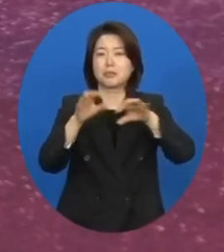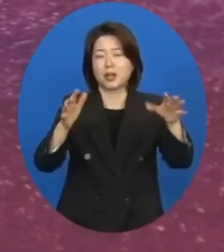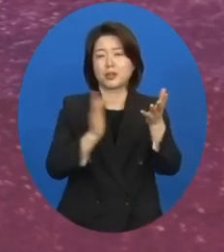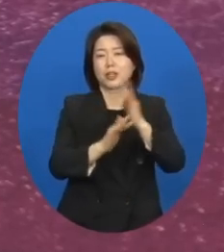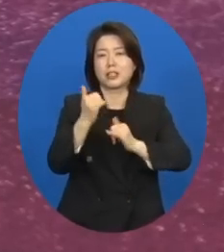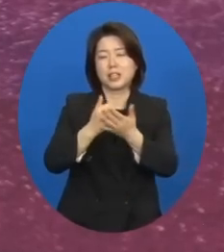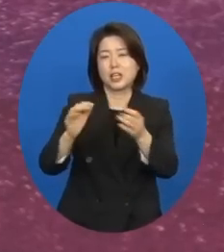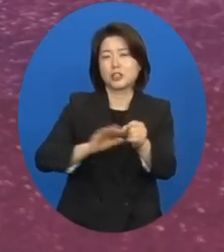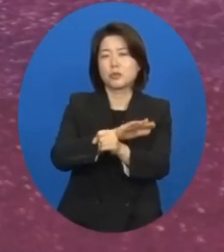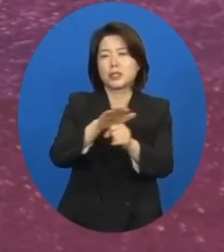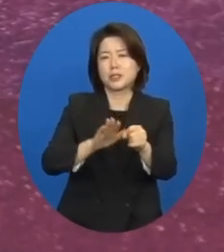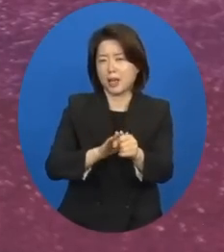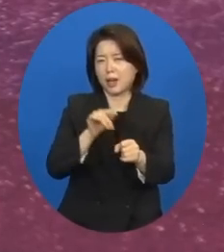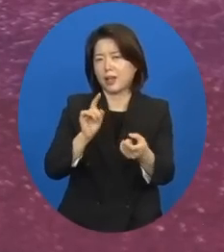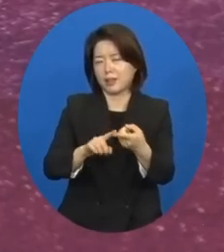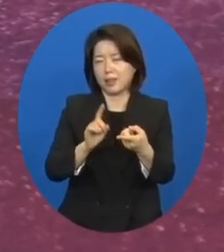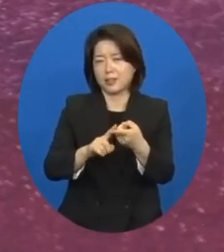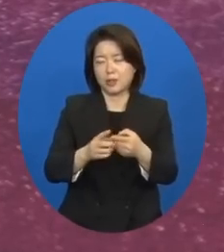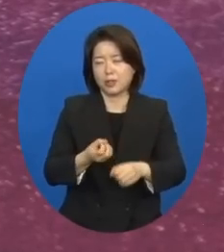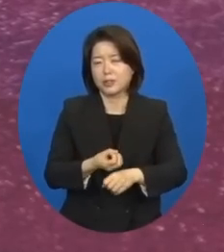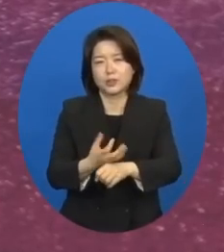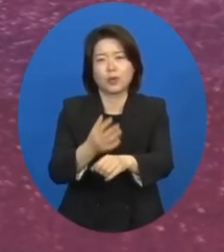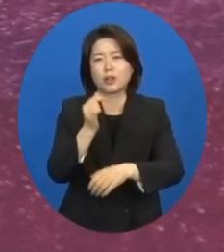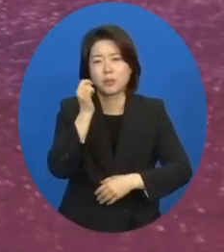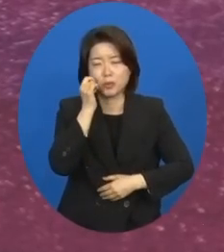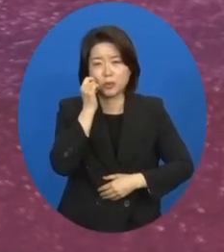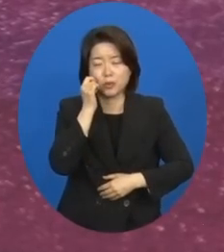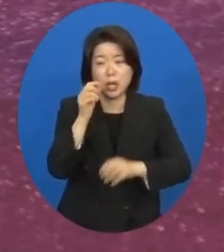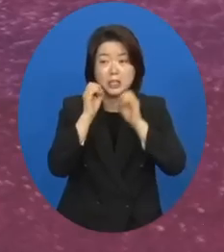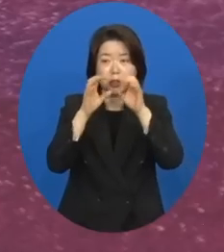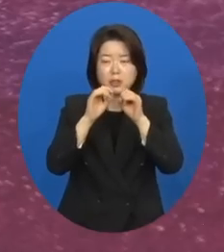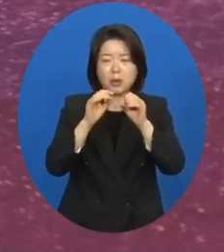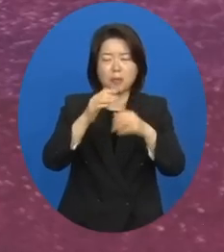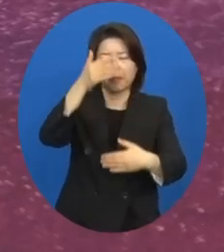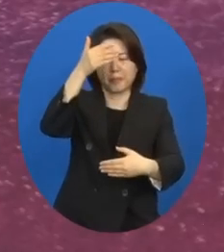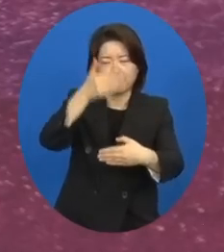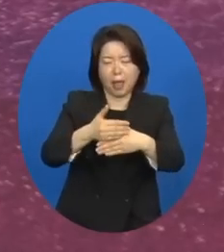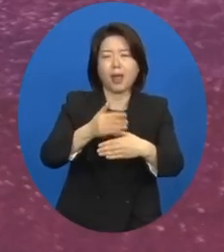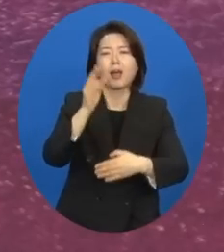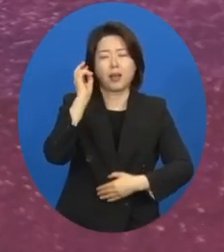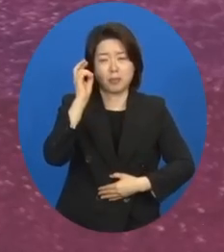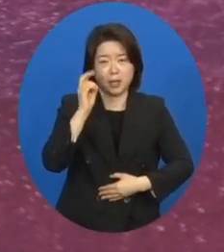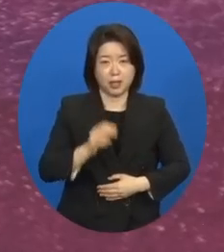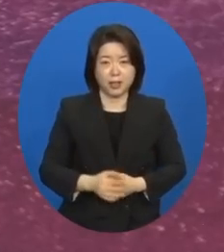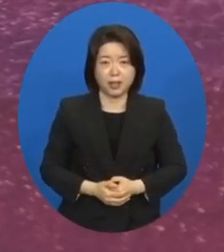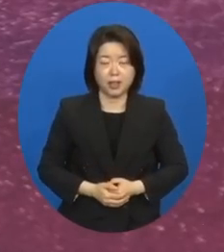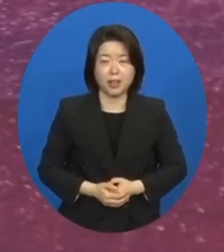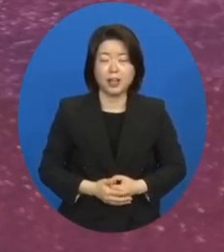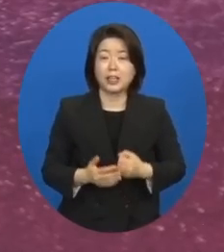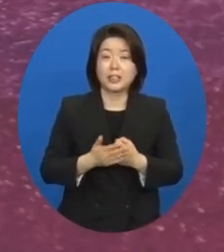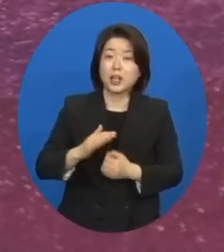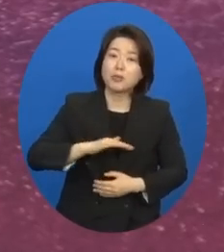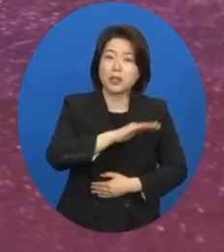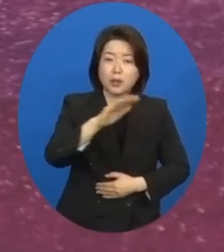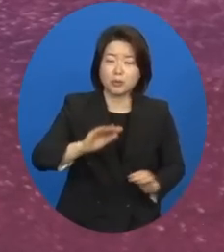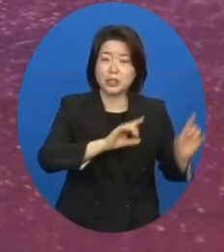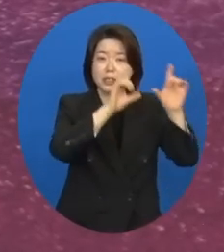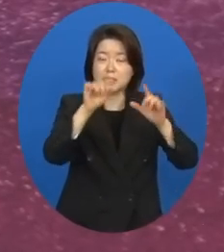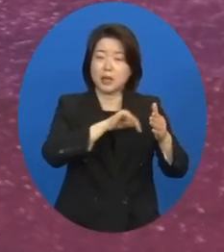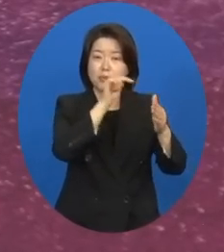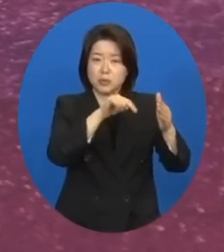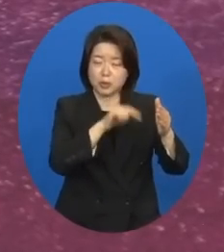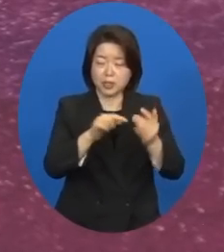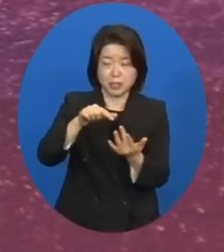예수님의 사랑에 대해서 전하지 못하고 전도의 문이 막혔을 것입니다. 그러므로 여러분, 우리의 삶에게